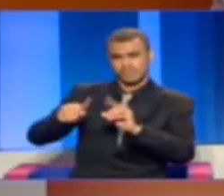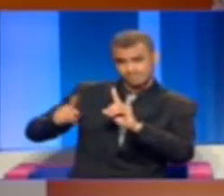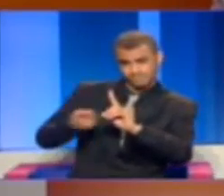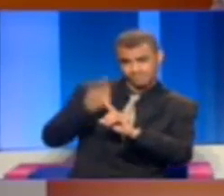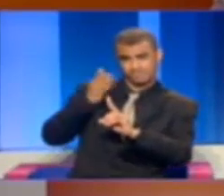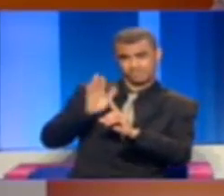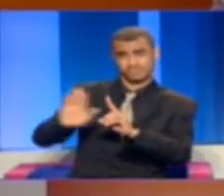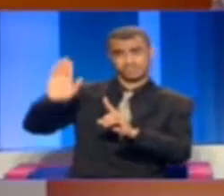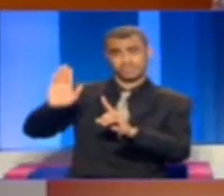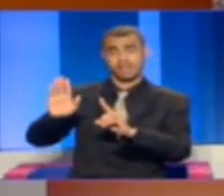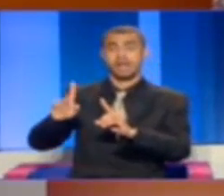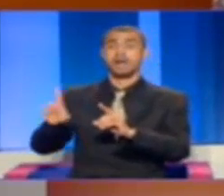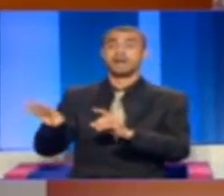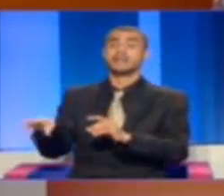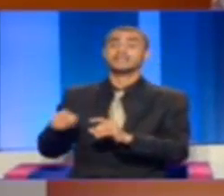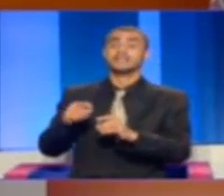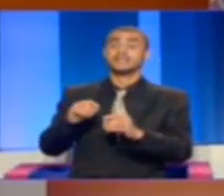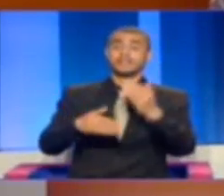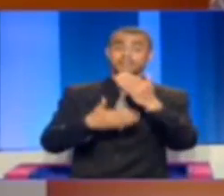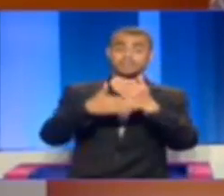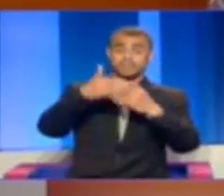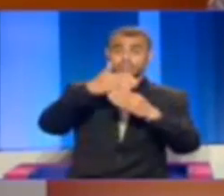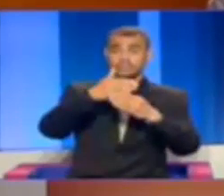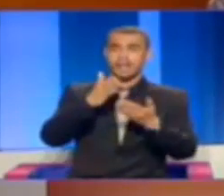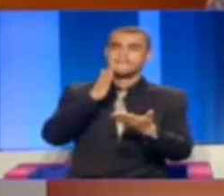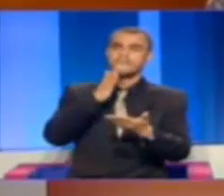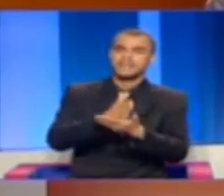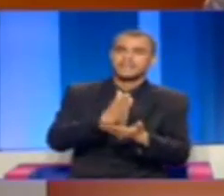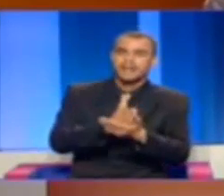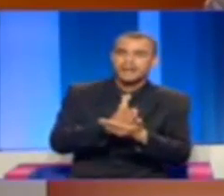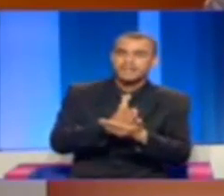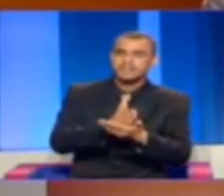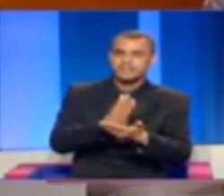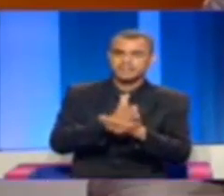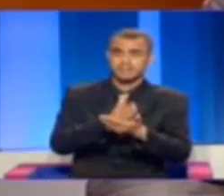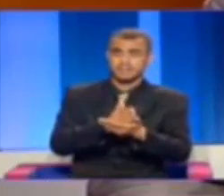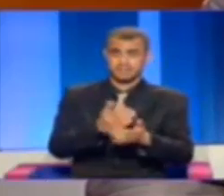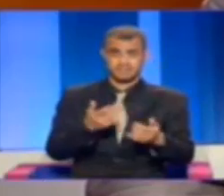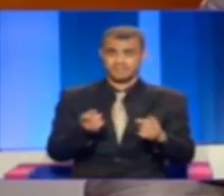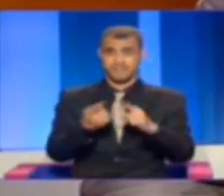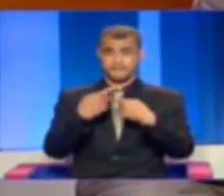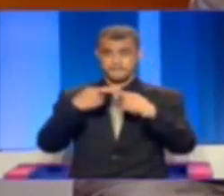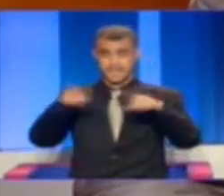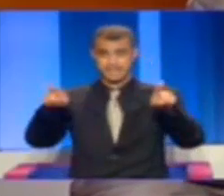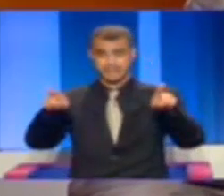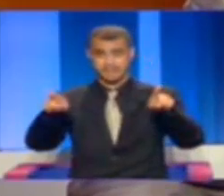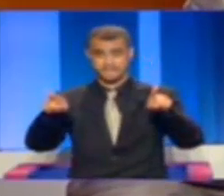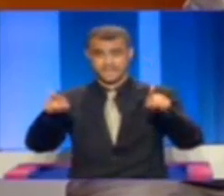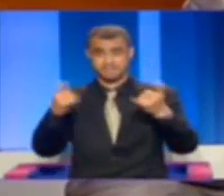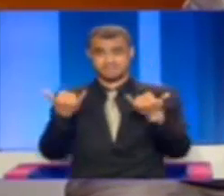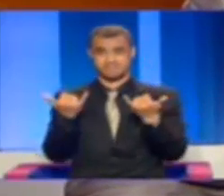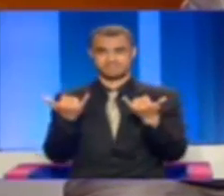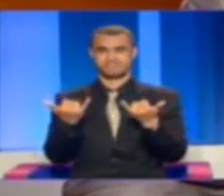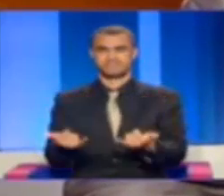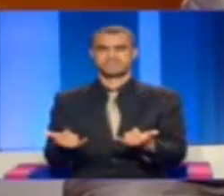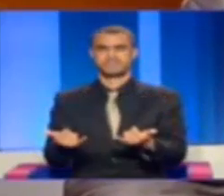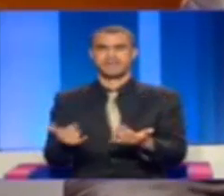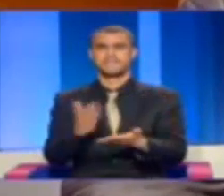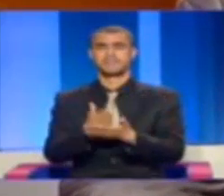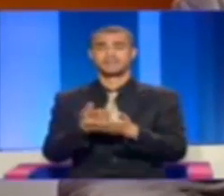علمي، خاصة توجد لهم المدارس كذلك أو الأقسام، ماشي الأقسام بالشكل ديالها الحالي ولكن أقسام